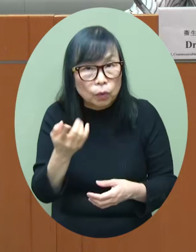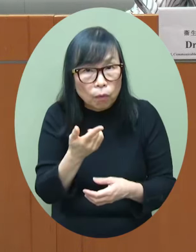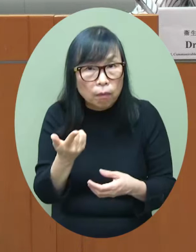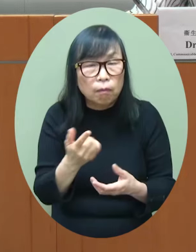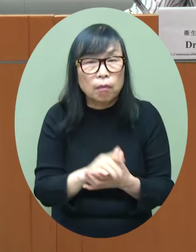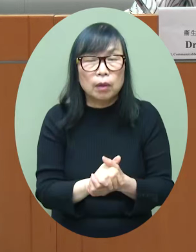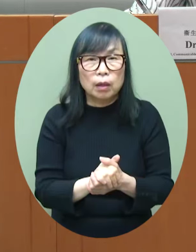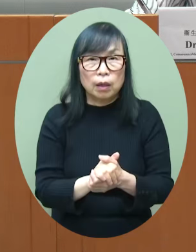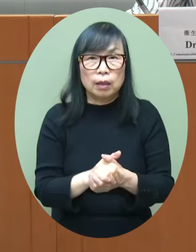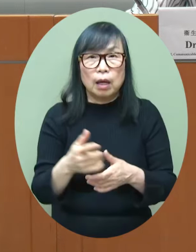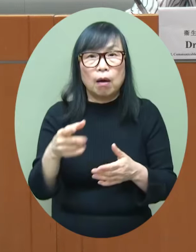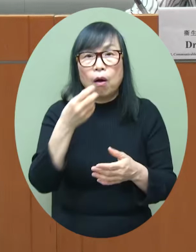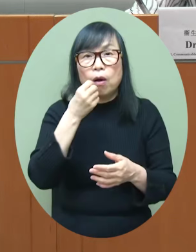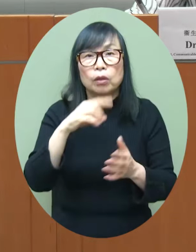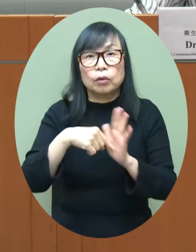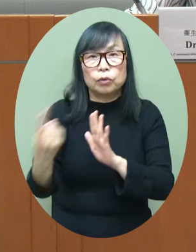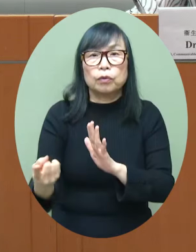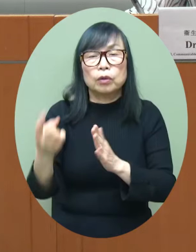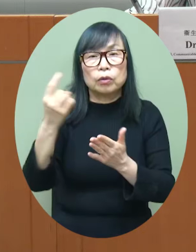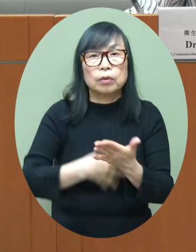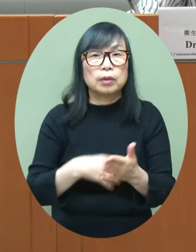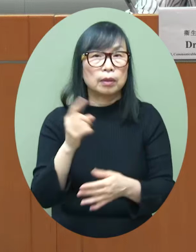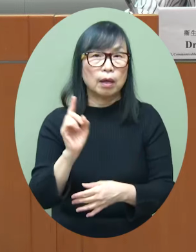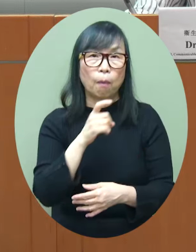咩預防嘅措施咧？唔該曬。 嗯，